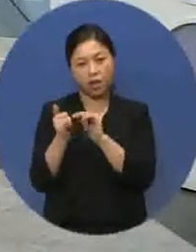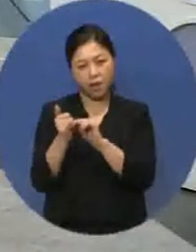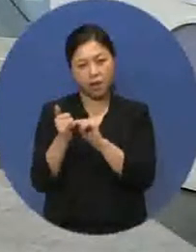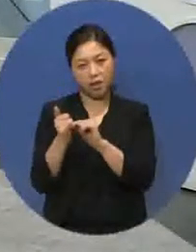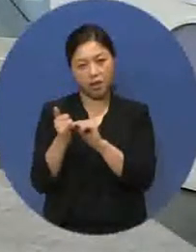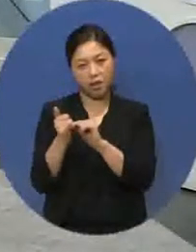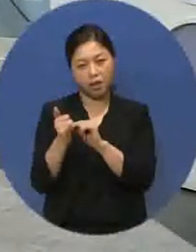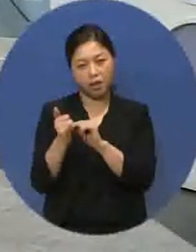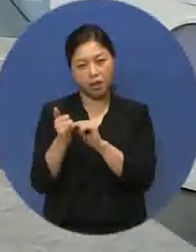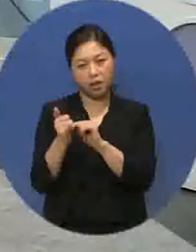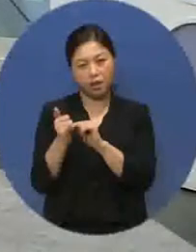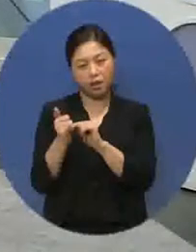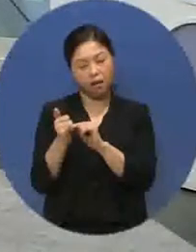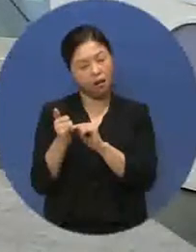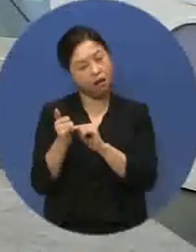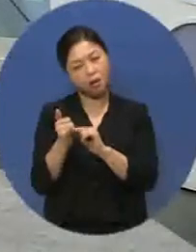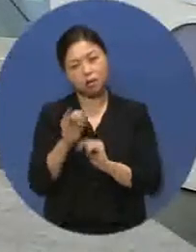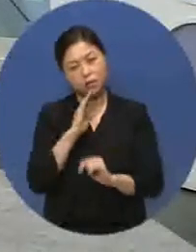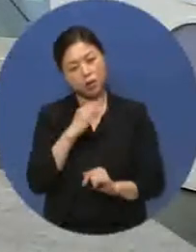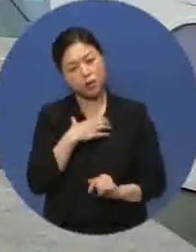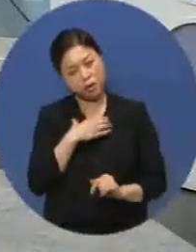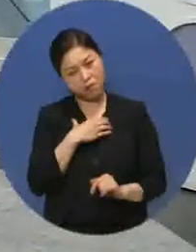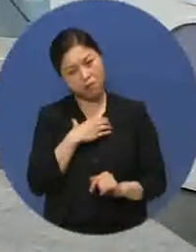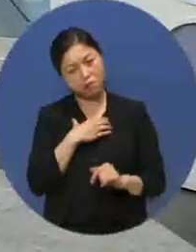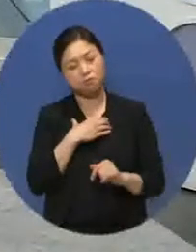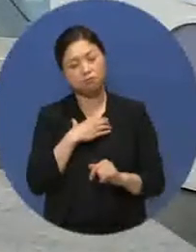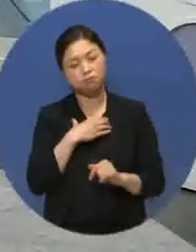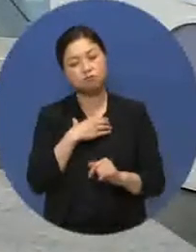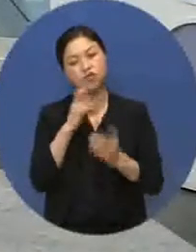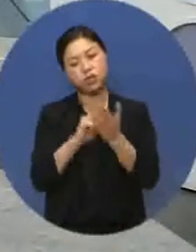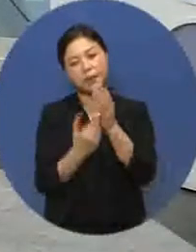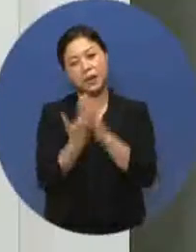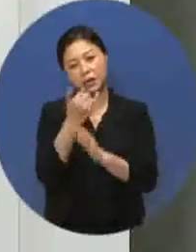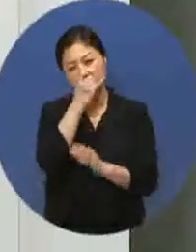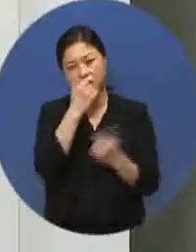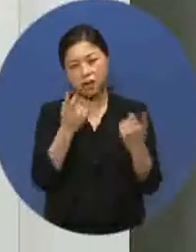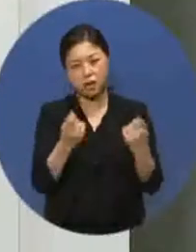그 위험주의에 와 있다 하는 얘기를 많이 듣고 네. 있죠.